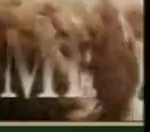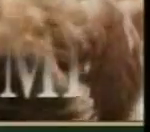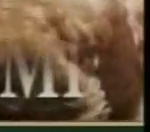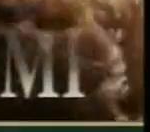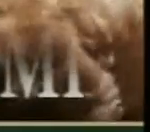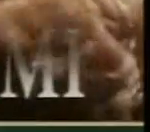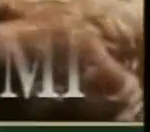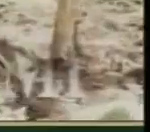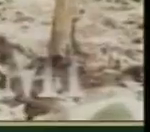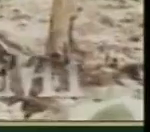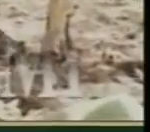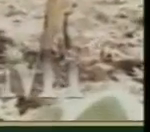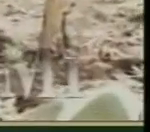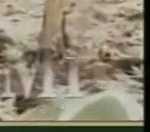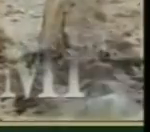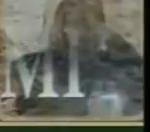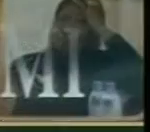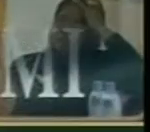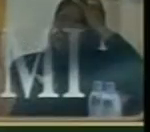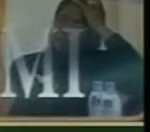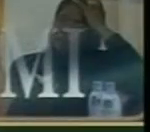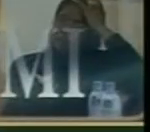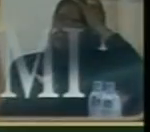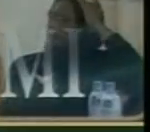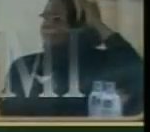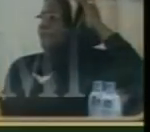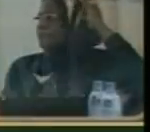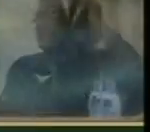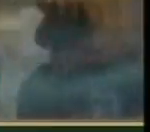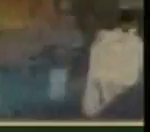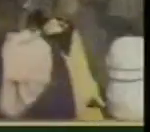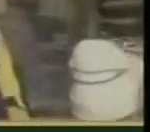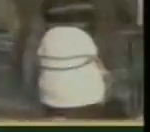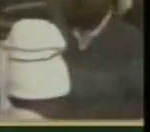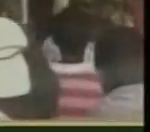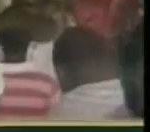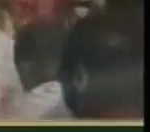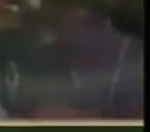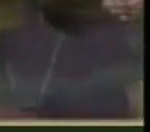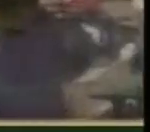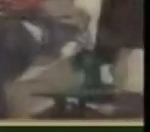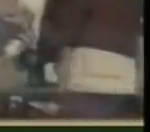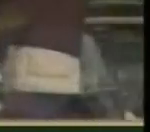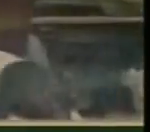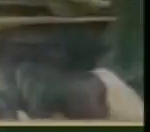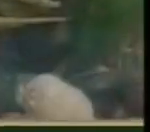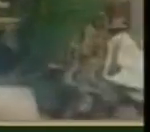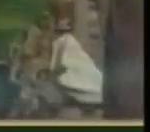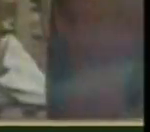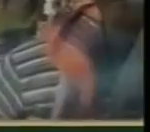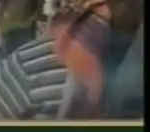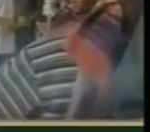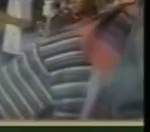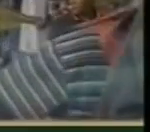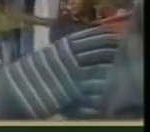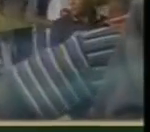taifa letu. Tunajenga utaifa wetu katika mambo mbalimbali. Fuatilia kipindi hiki chenye lengo la kukuelimisha ewe